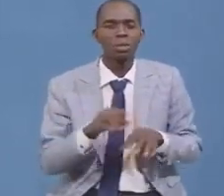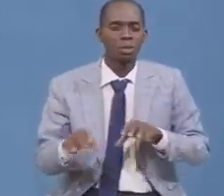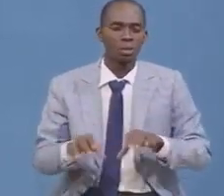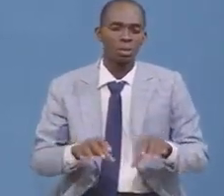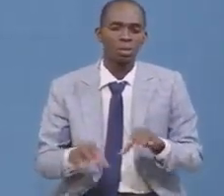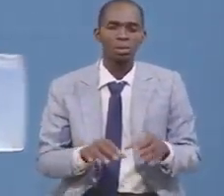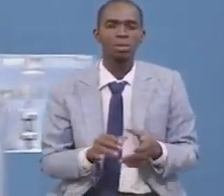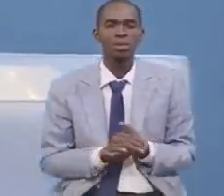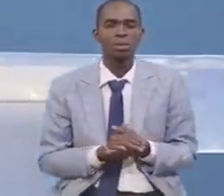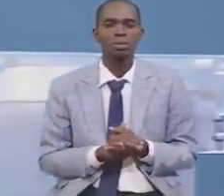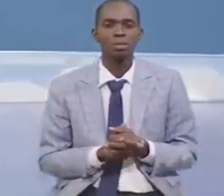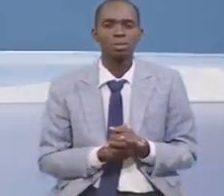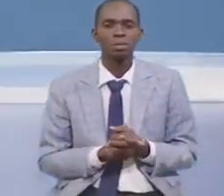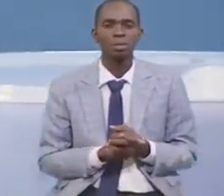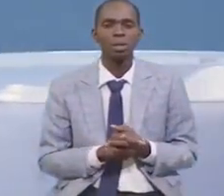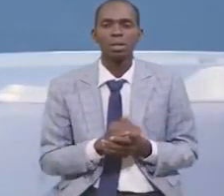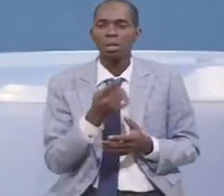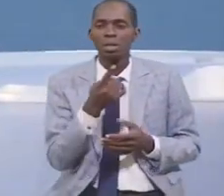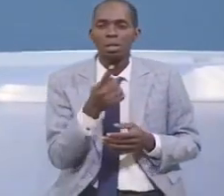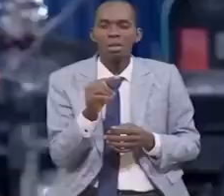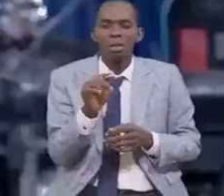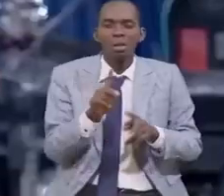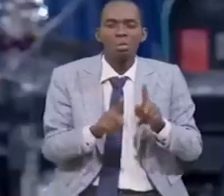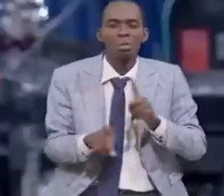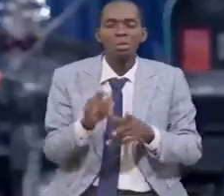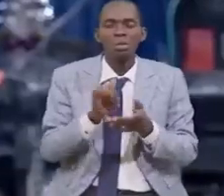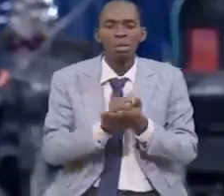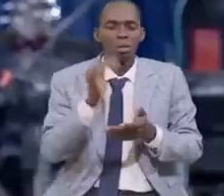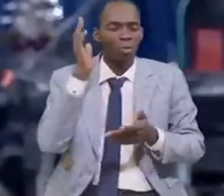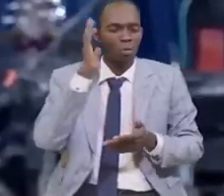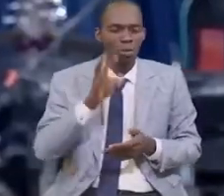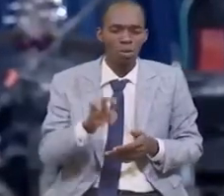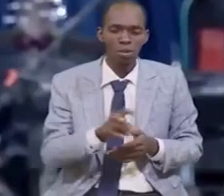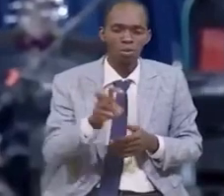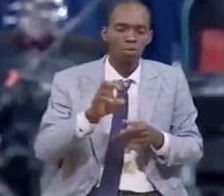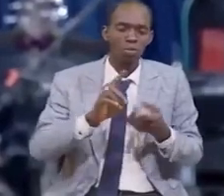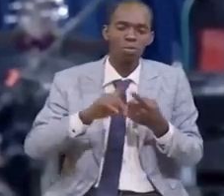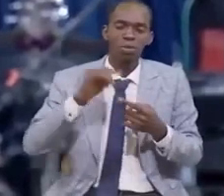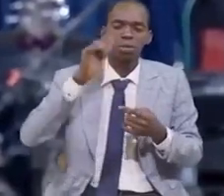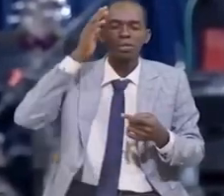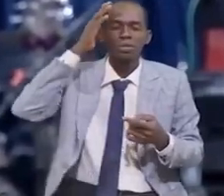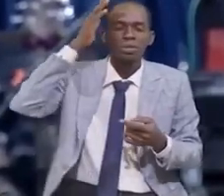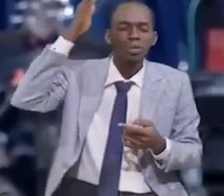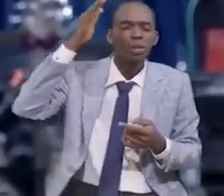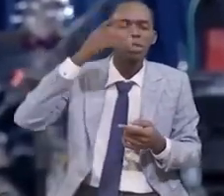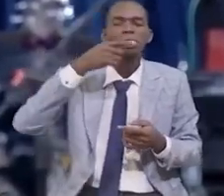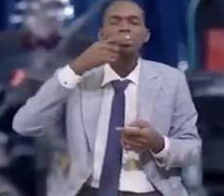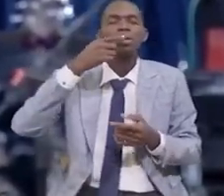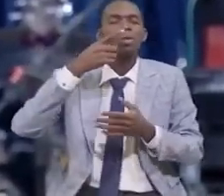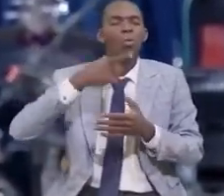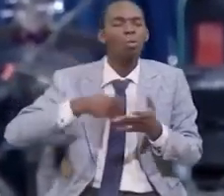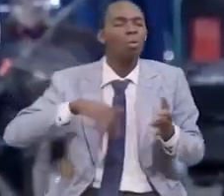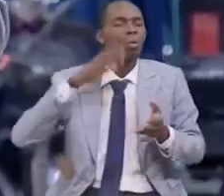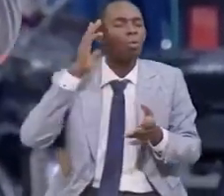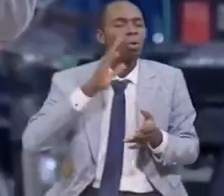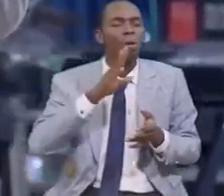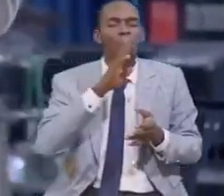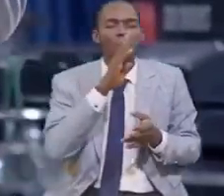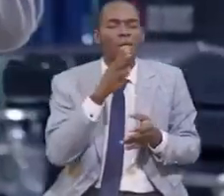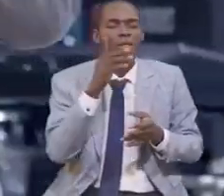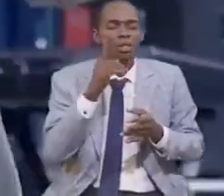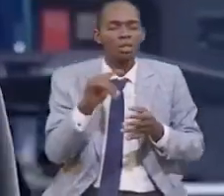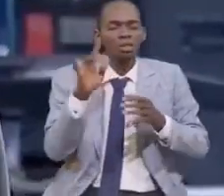varu cheriyaku mundu yochincharu. The people that will travel to the future and say what will be the effect of